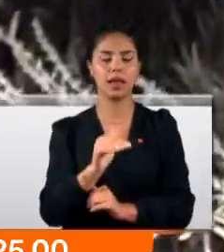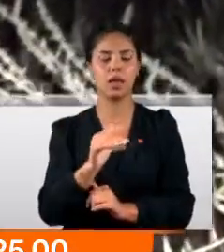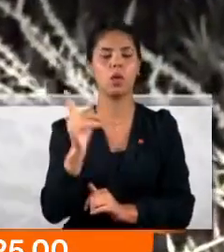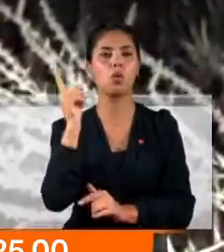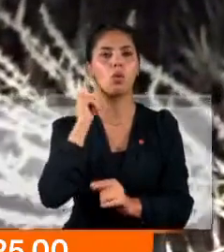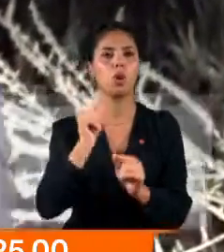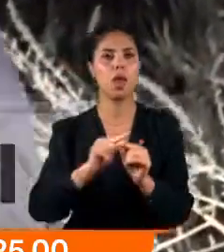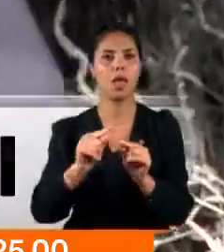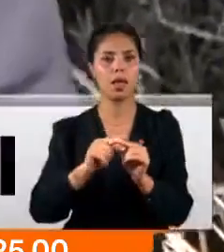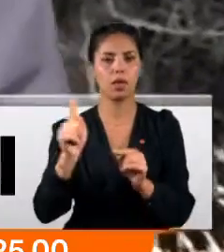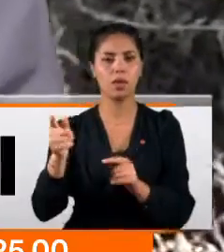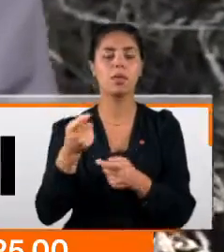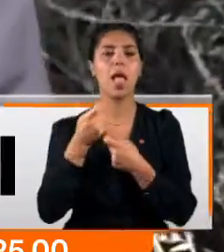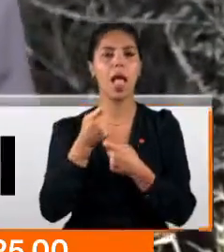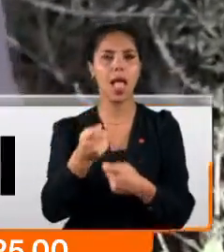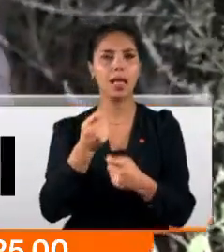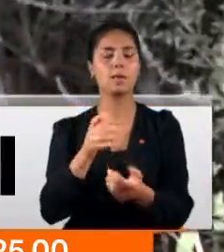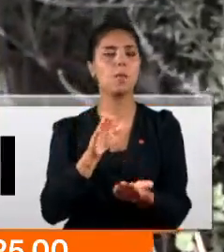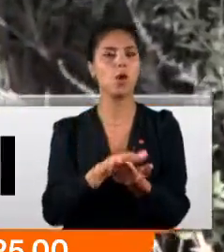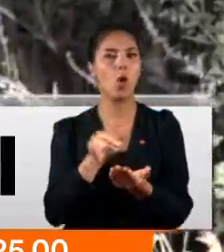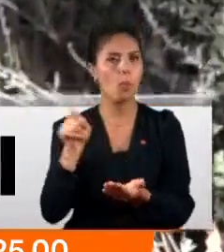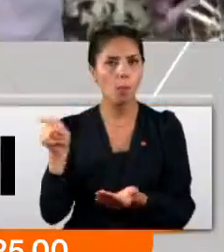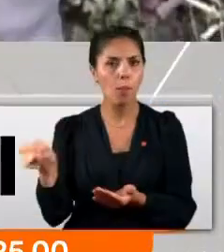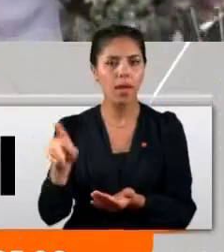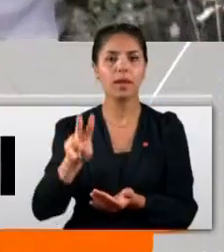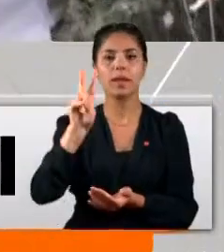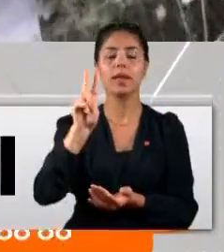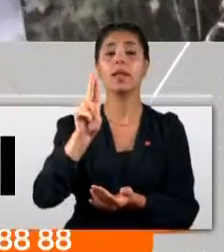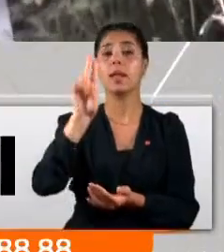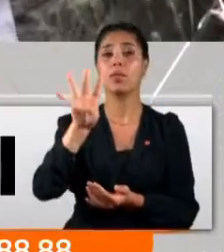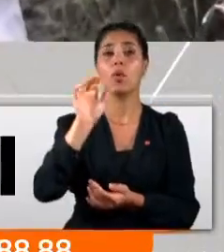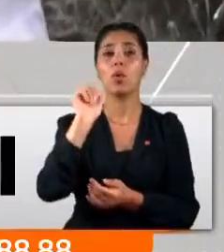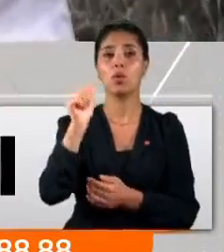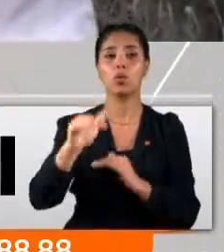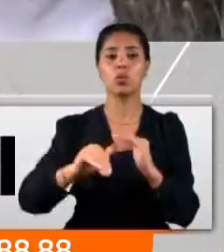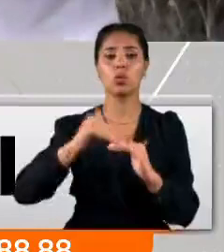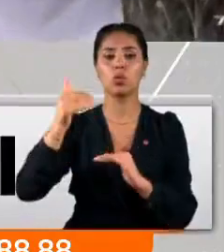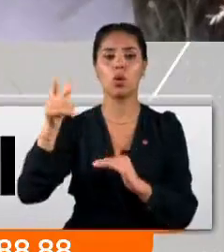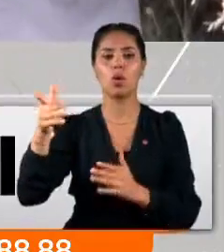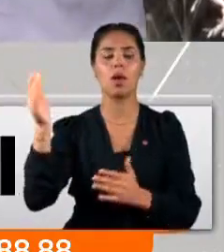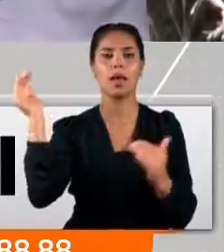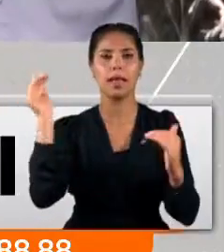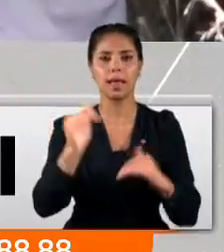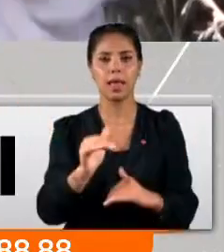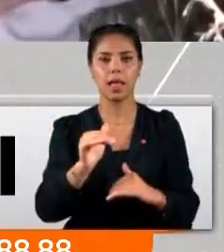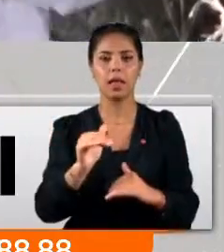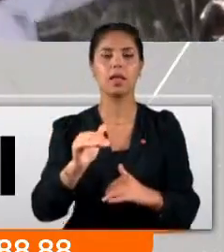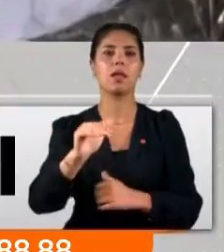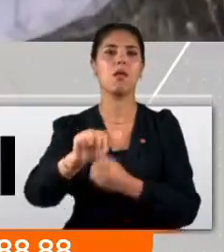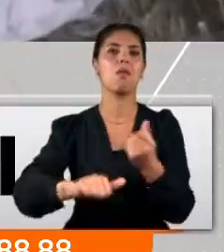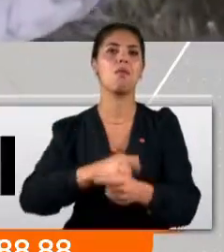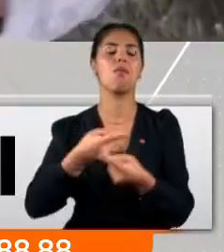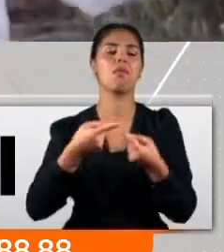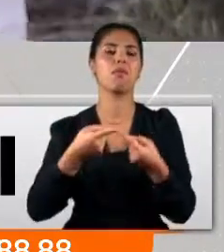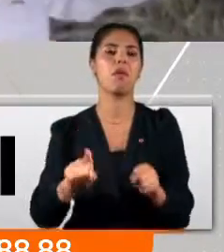Korhan Berzek'in eğitimli Doberman köpeği 74 gün sonra Gönül Armutlu Mahallesi'ne geldi ve bu kez olay çok farklı bir